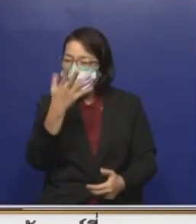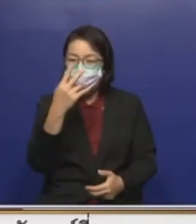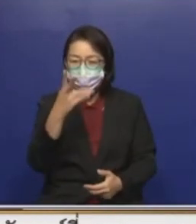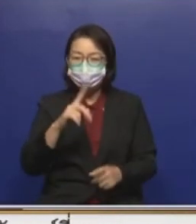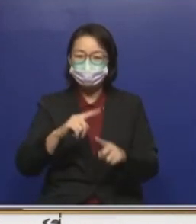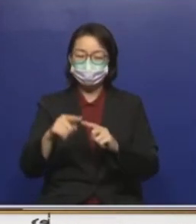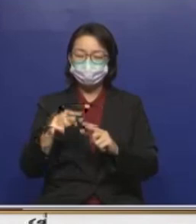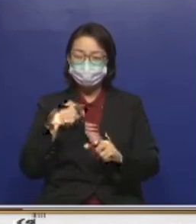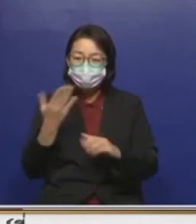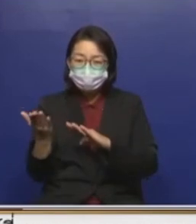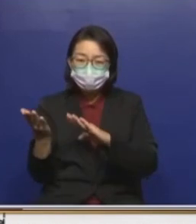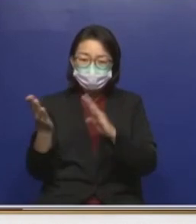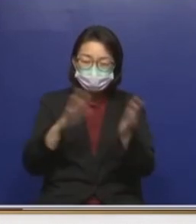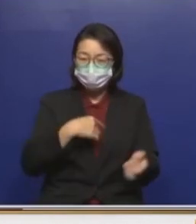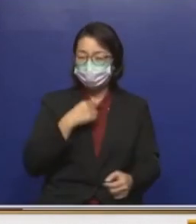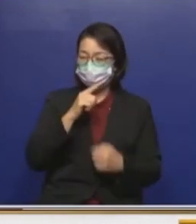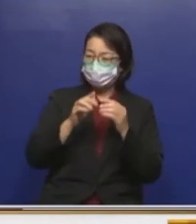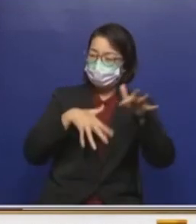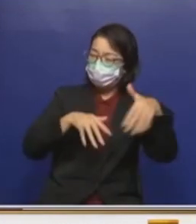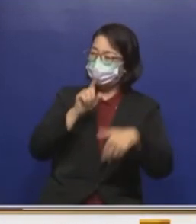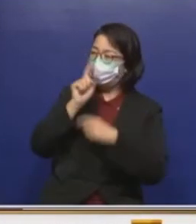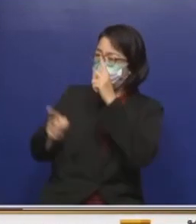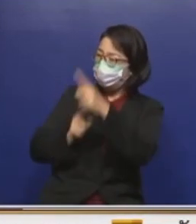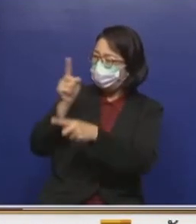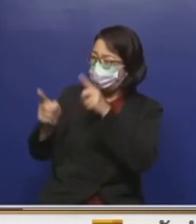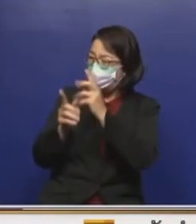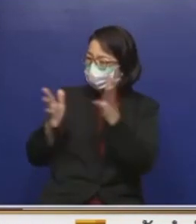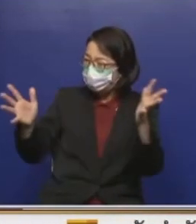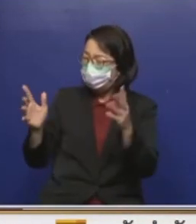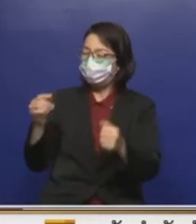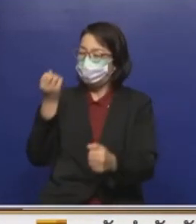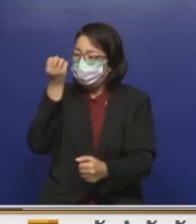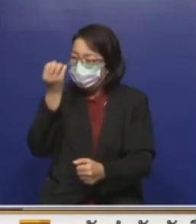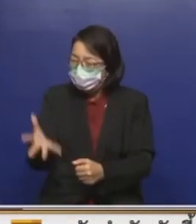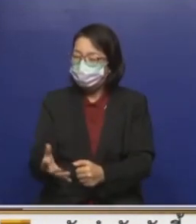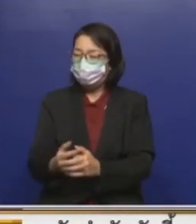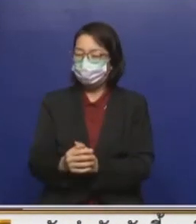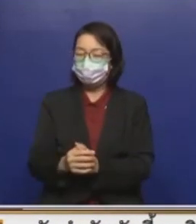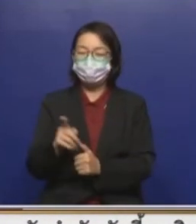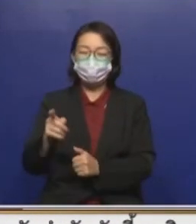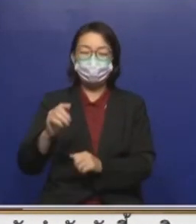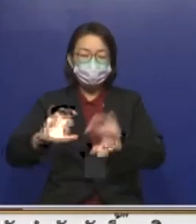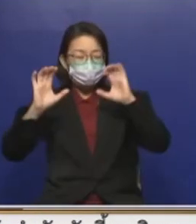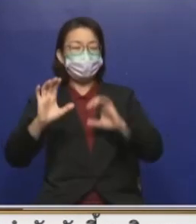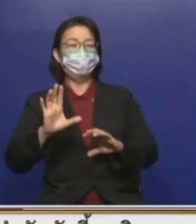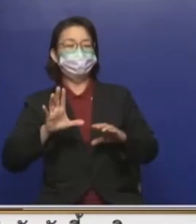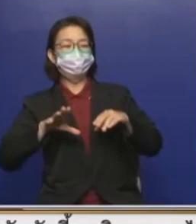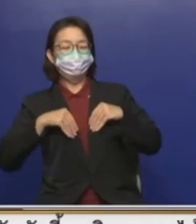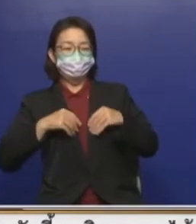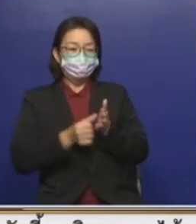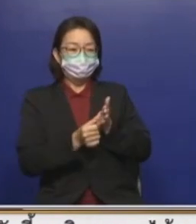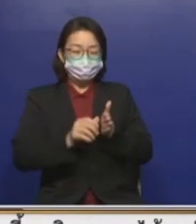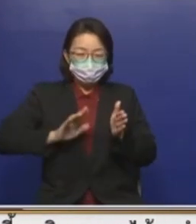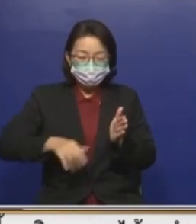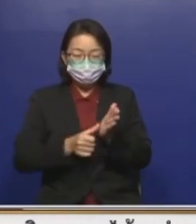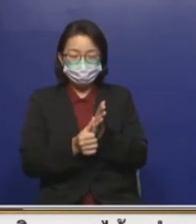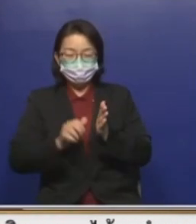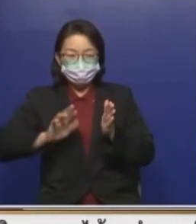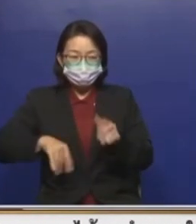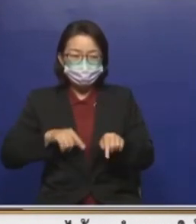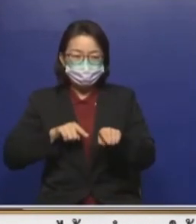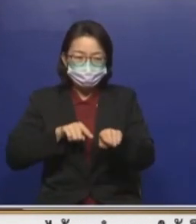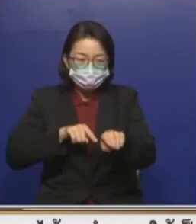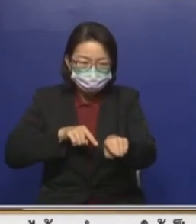งค่ะโดนด่าแล้วถึงตามแก้ซึ่งเป็นการวิ่งไล่แก้ปัญหาปลายเหตุทั้งหมดทั้งสิ้นเลยอะ